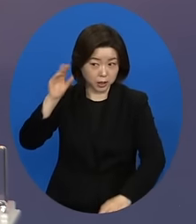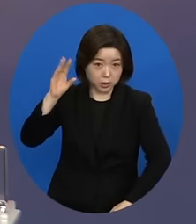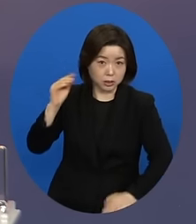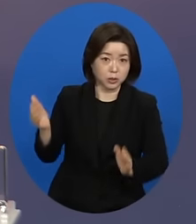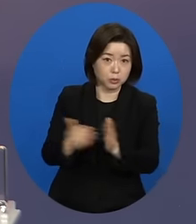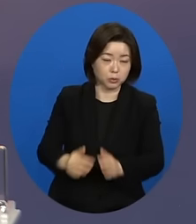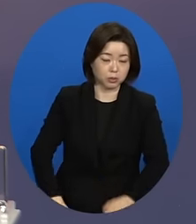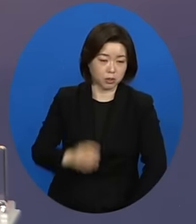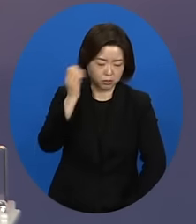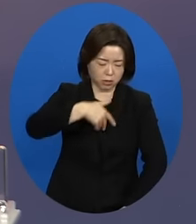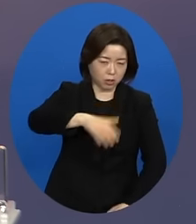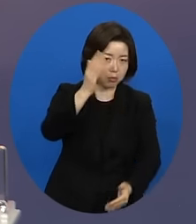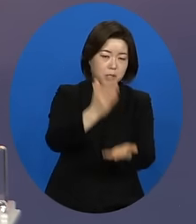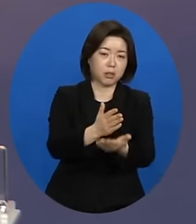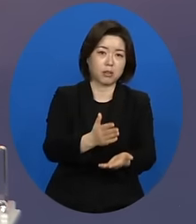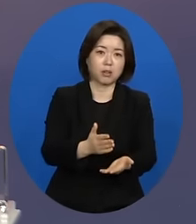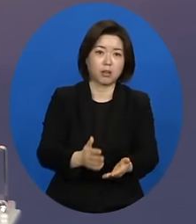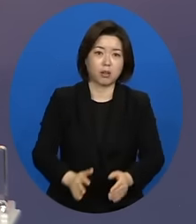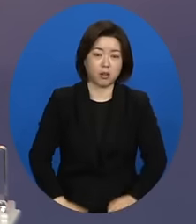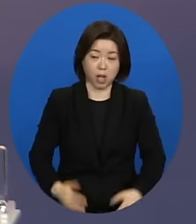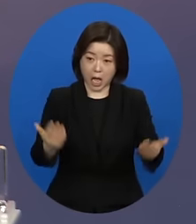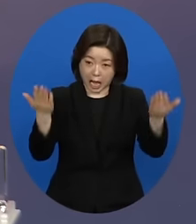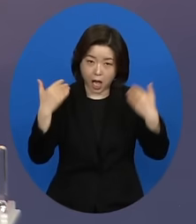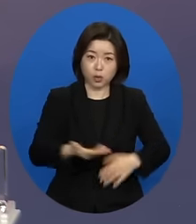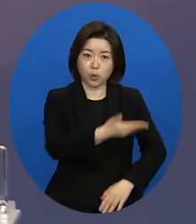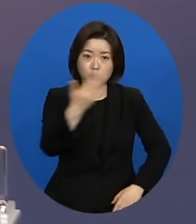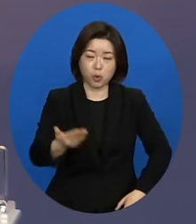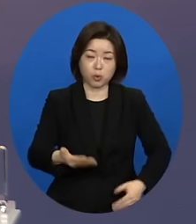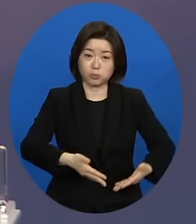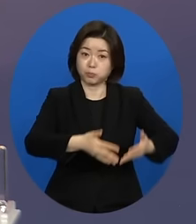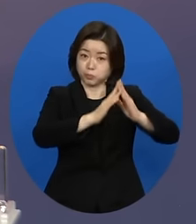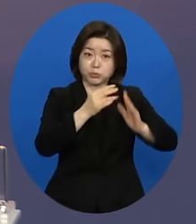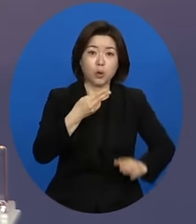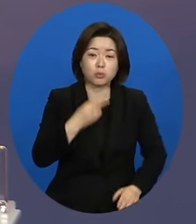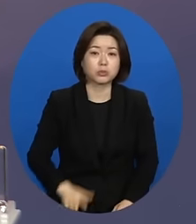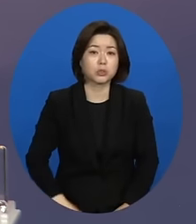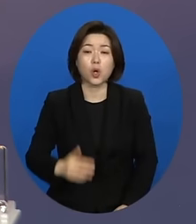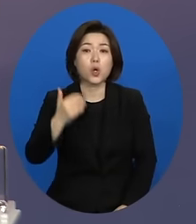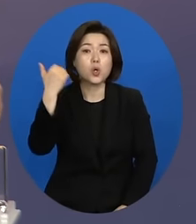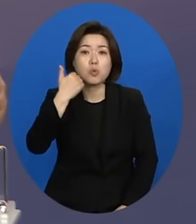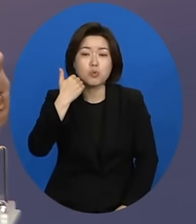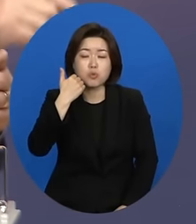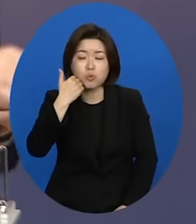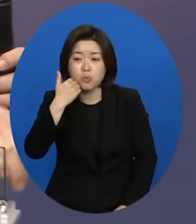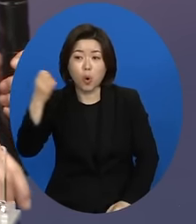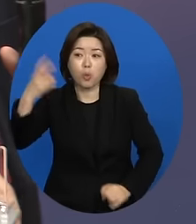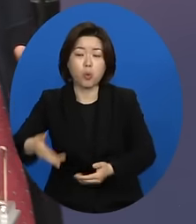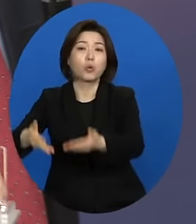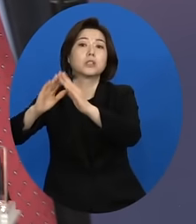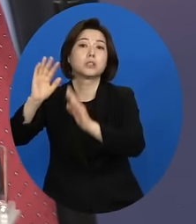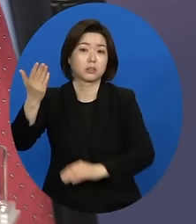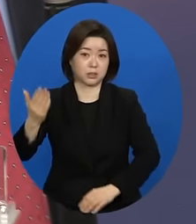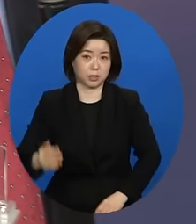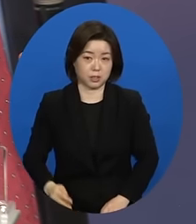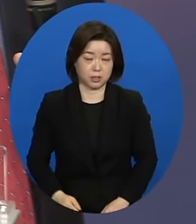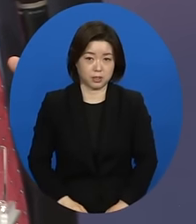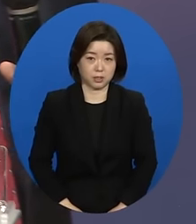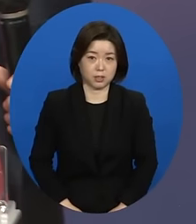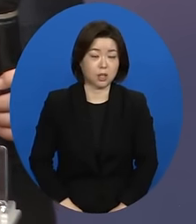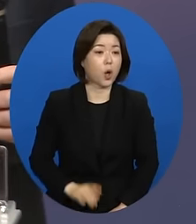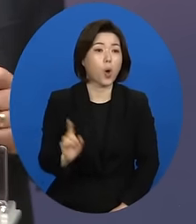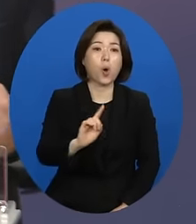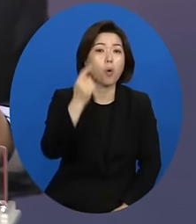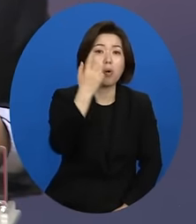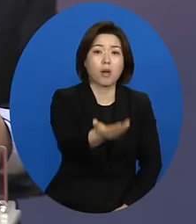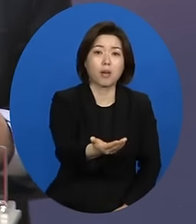그냥 가지 마세요. 학교 여러분들이 안 지으면 누군가가 또 지을 거라고요.